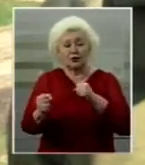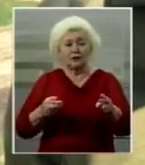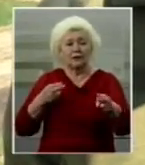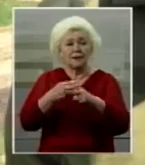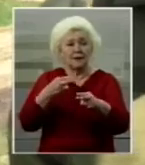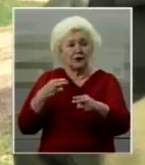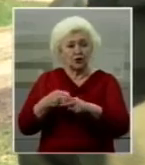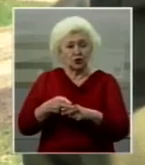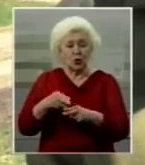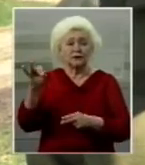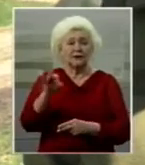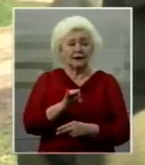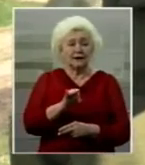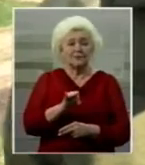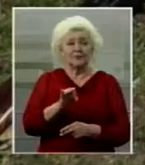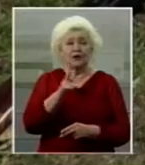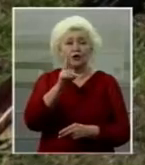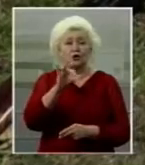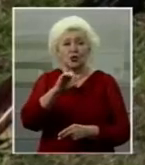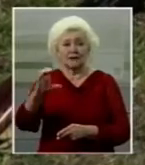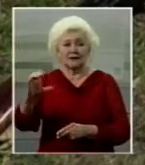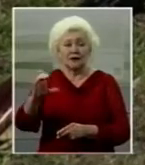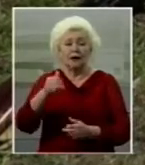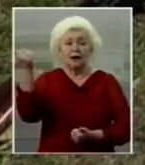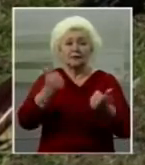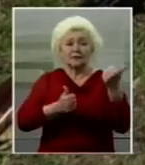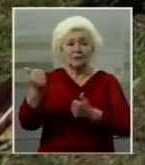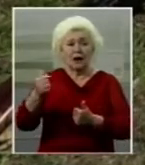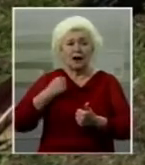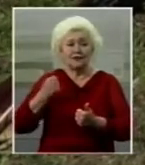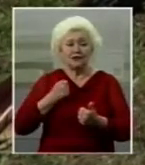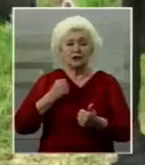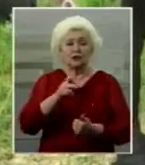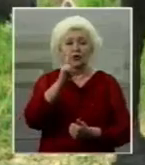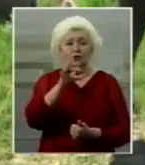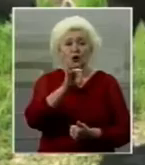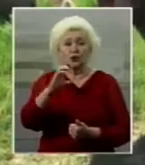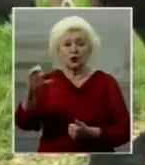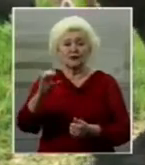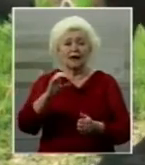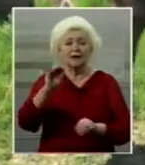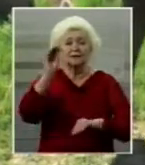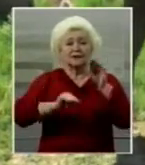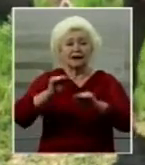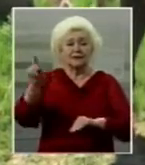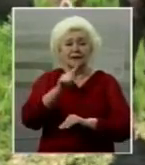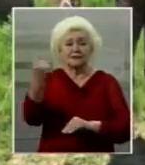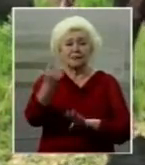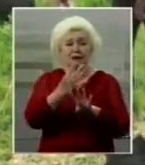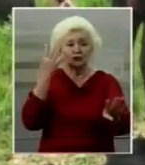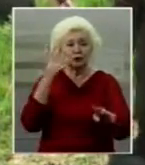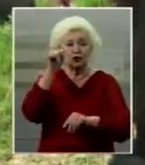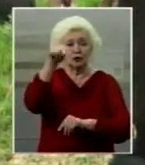перешкод та кросу. Змагання з воєнізованого кросу складається з, в першу чергу,